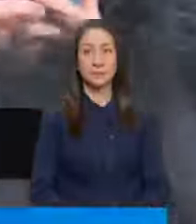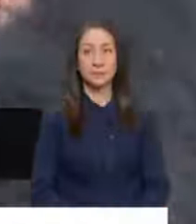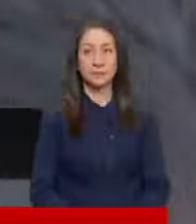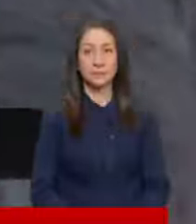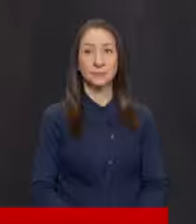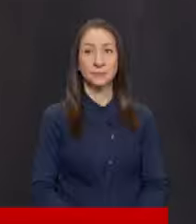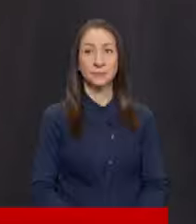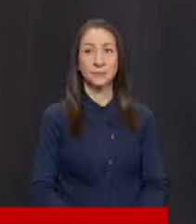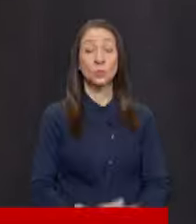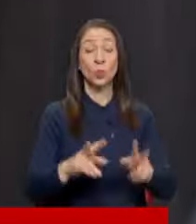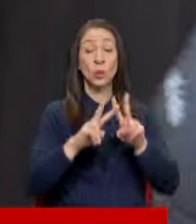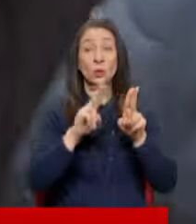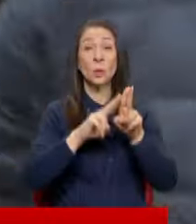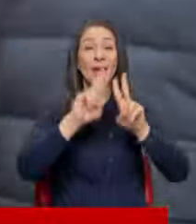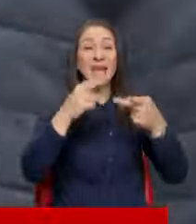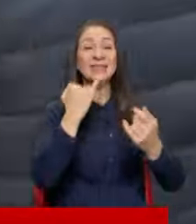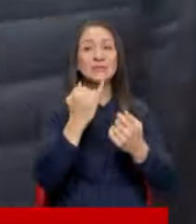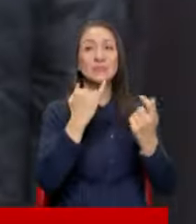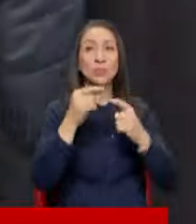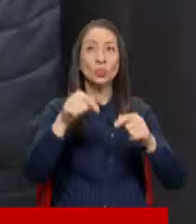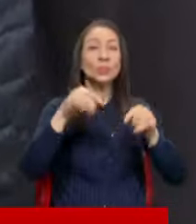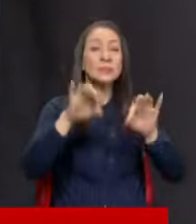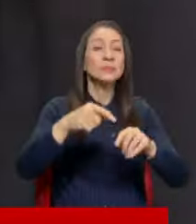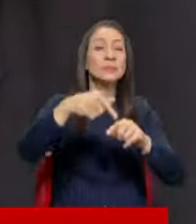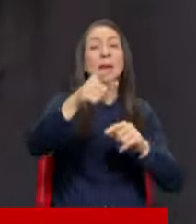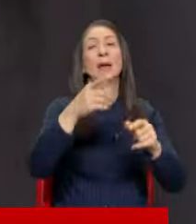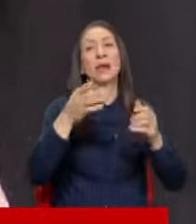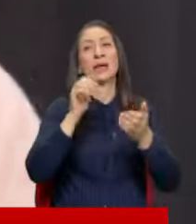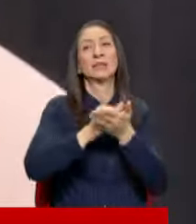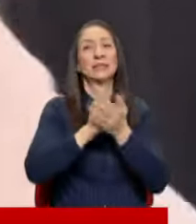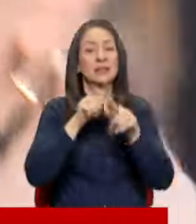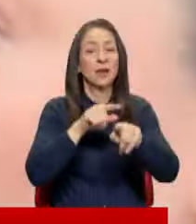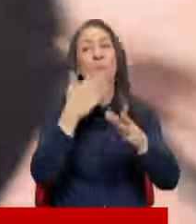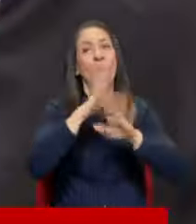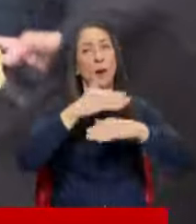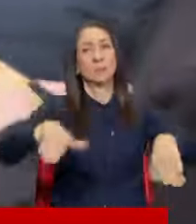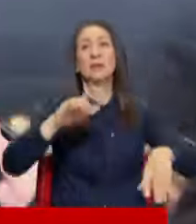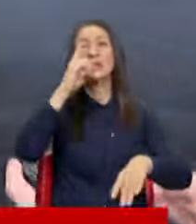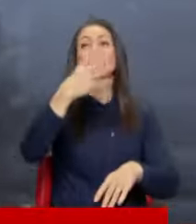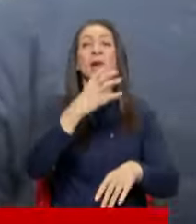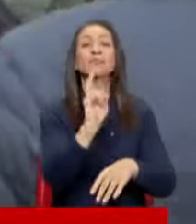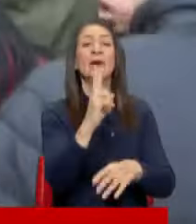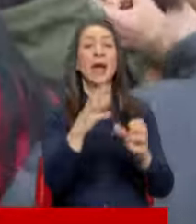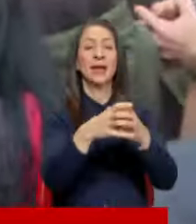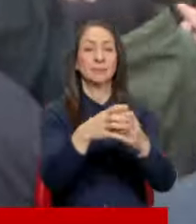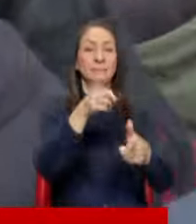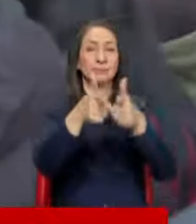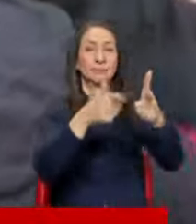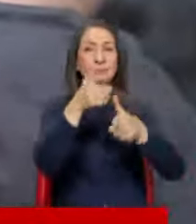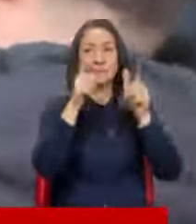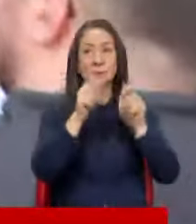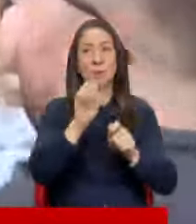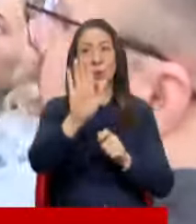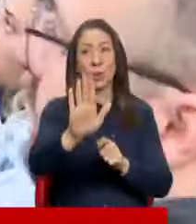mısınız Murat kurum'un esnaf ziyareti bu noktadan itibaren basına kapatıldı artık Murat kurum'un sadece kendi ekibi çekim